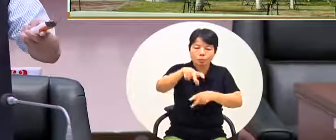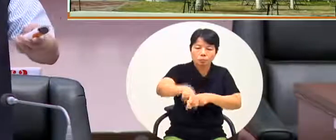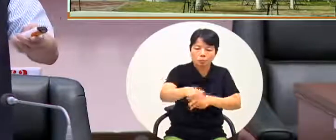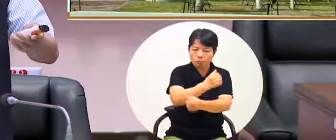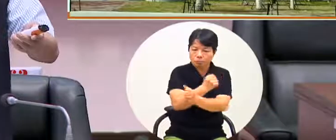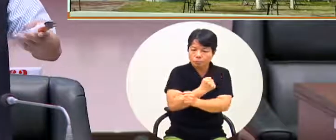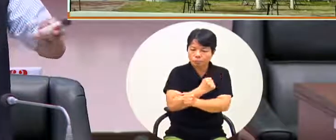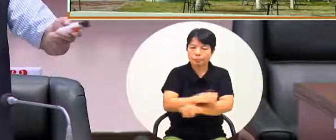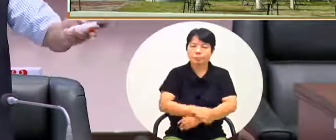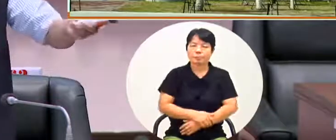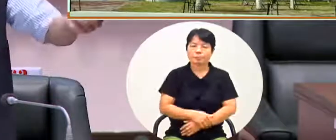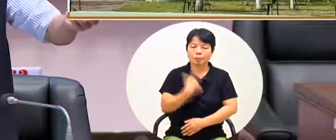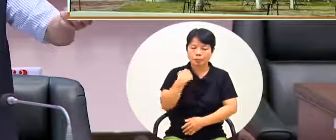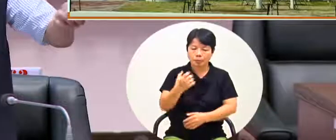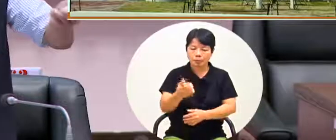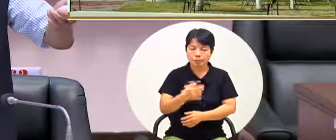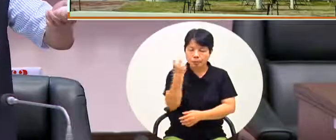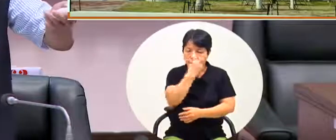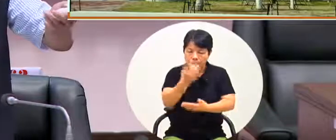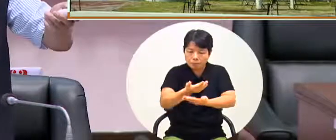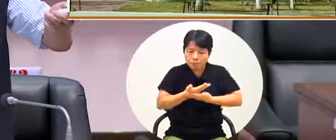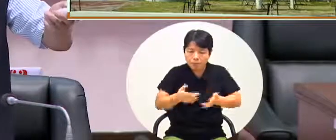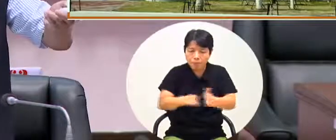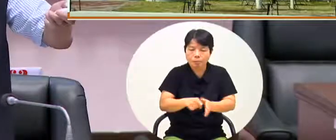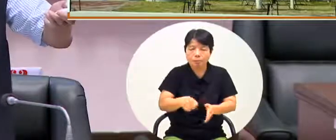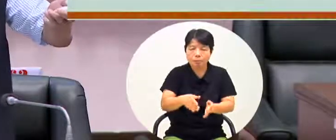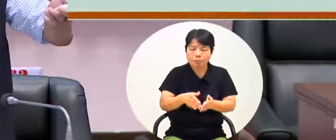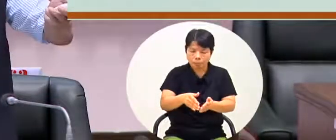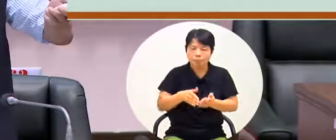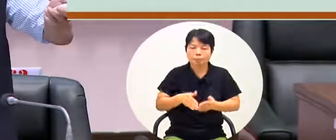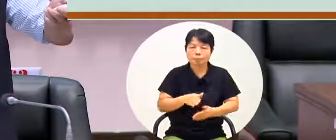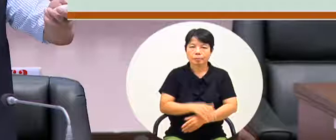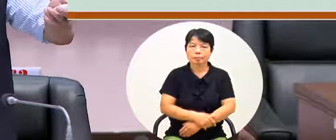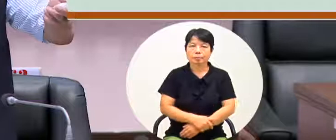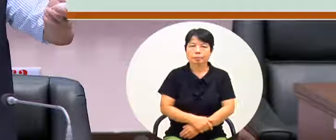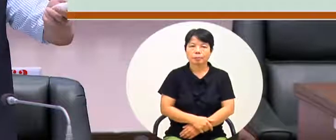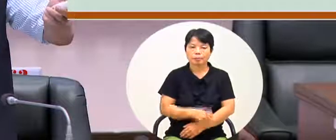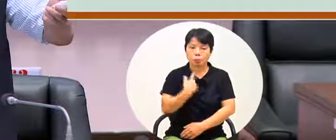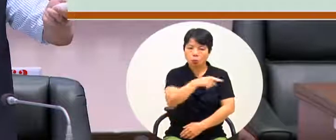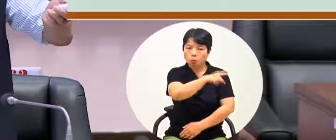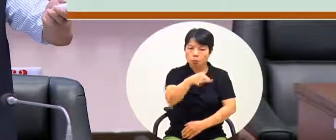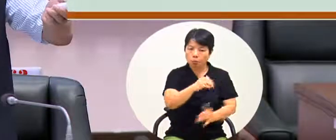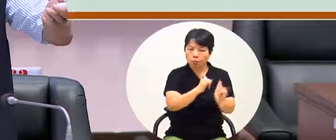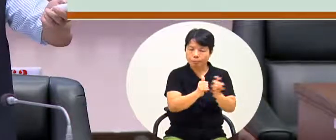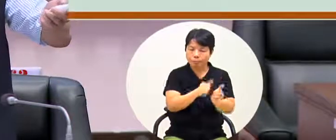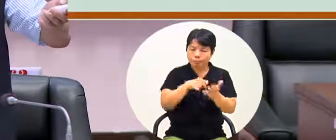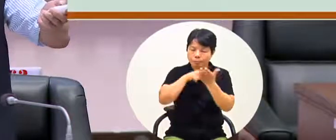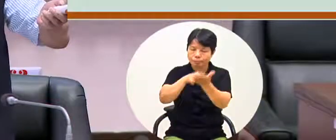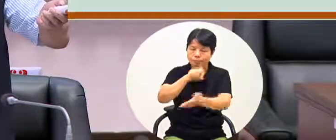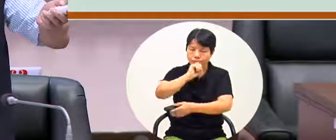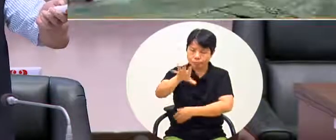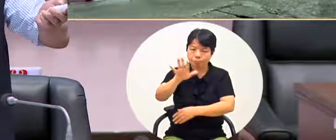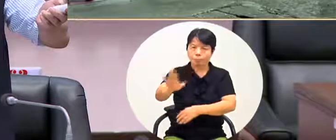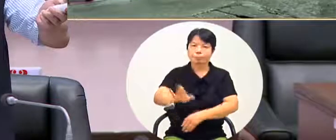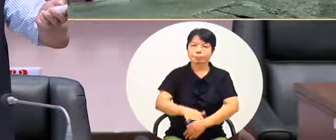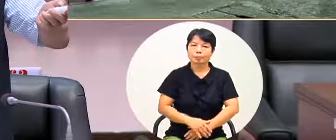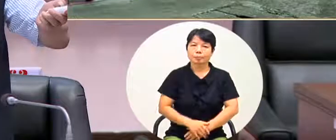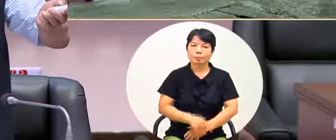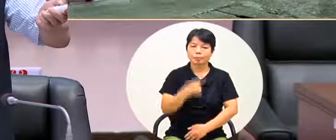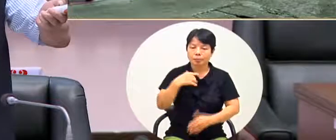吼，爱来注意即个问题啦吼。伊计有人反映吼，总是啊即、這个问题甲凸显出来，啊希望恁爱